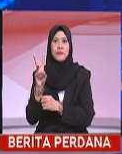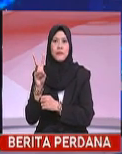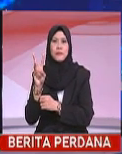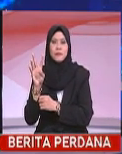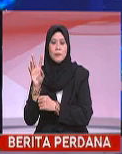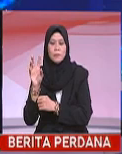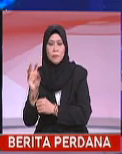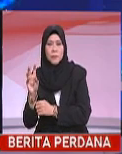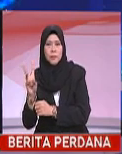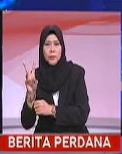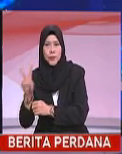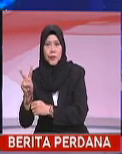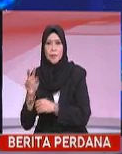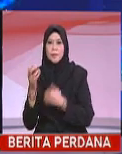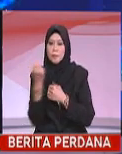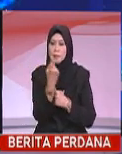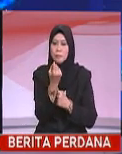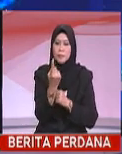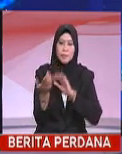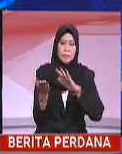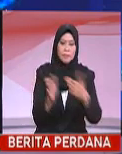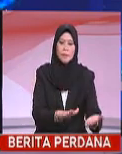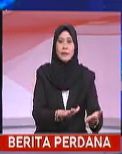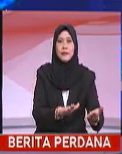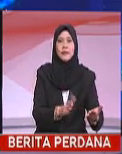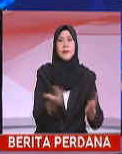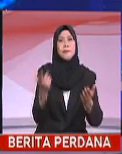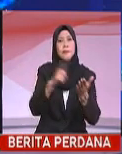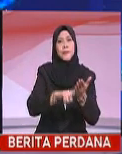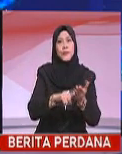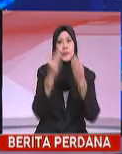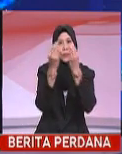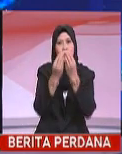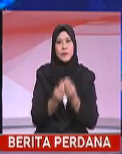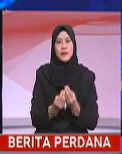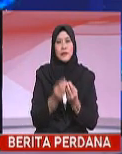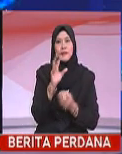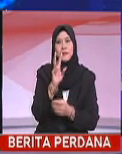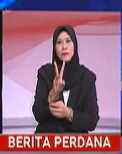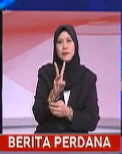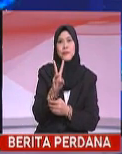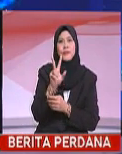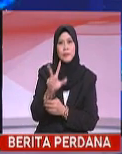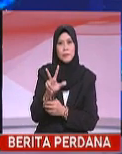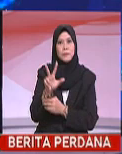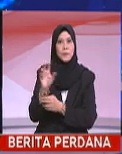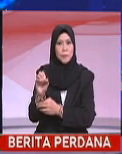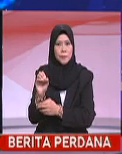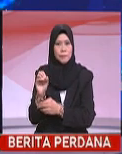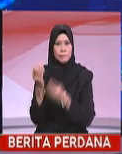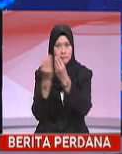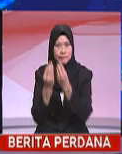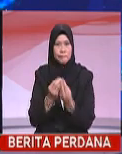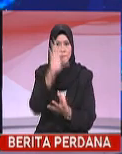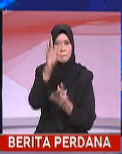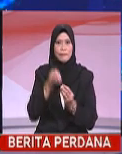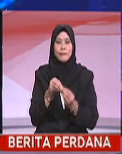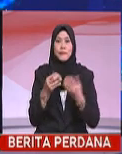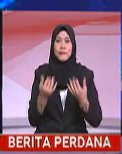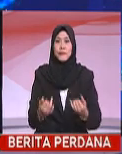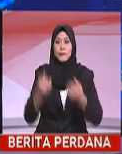127,662. 11 kematian turut dilaporkan menjadikan jumlahnya 630.